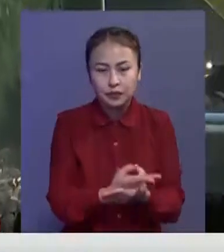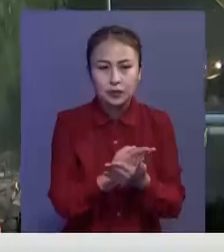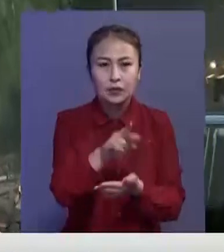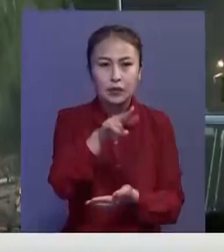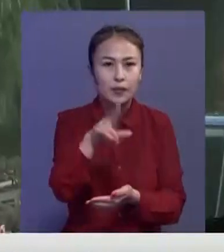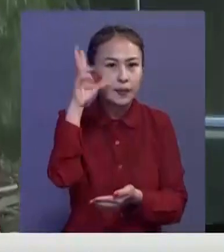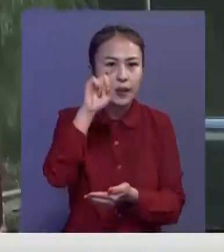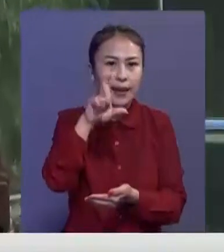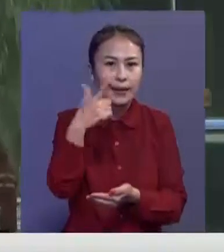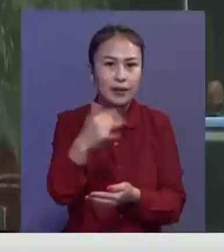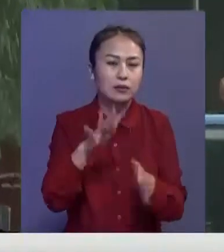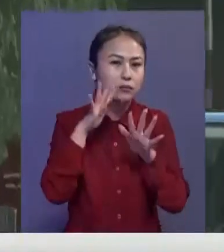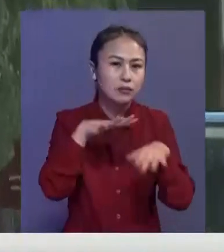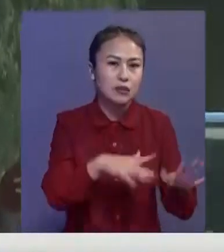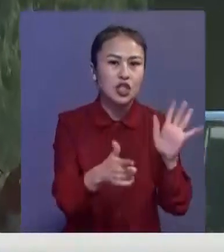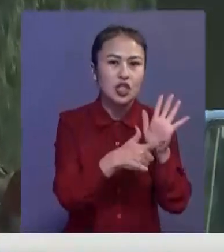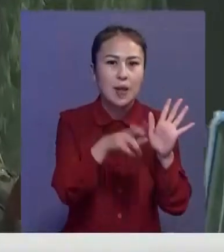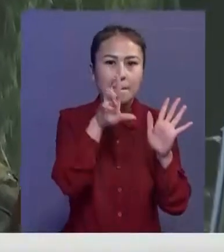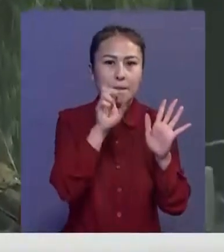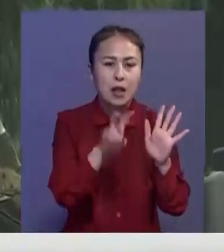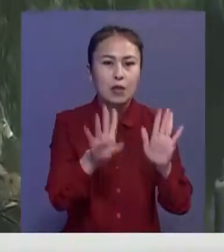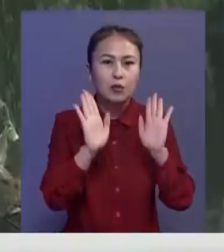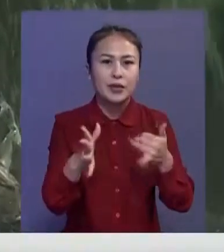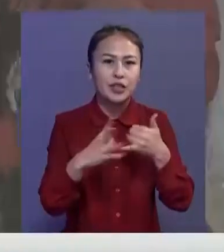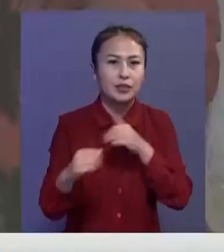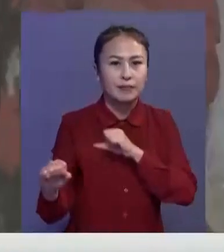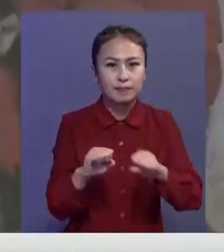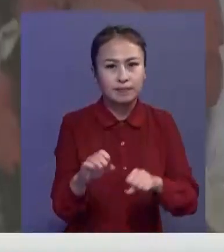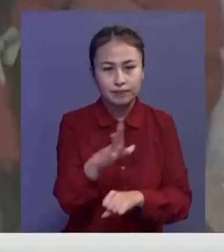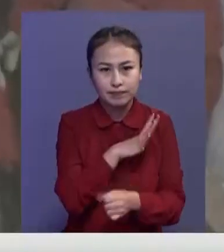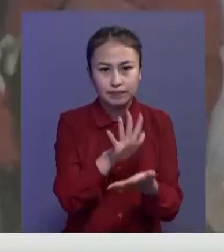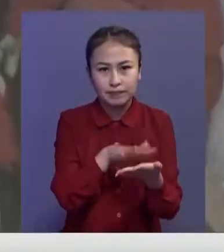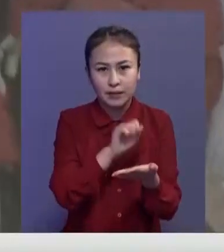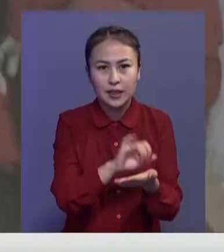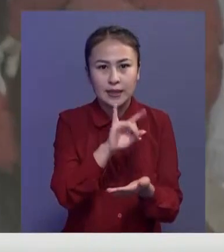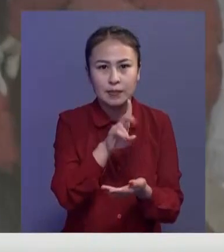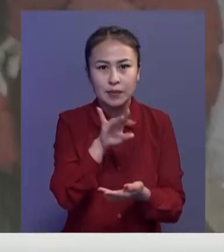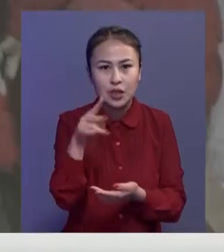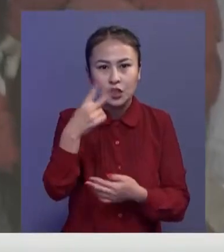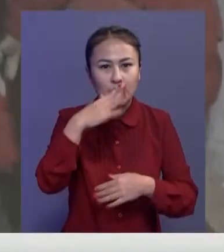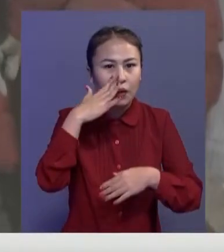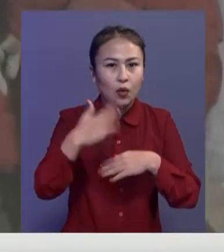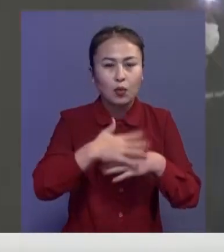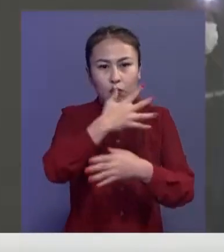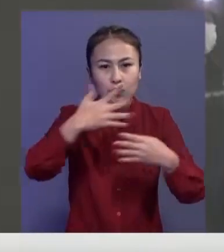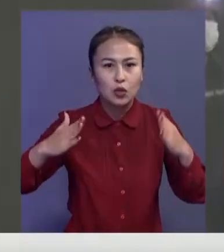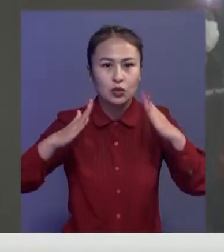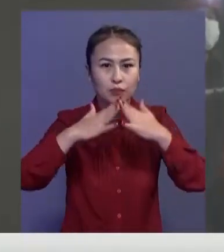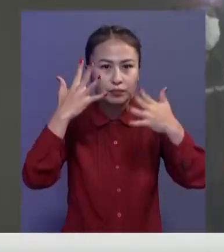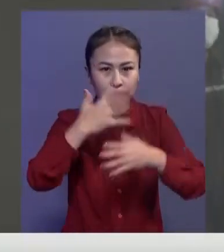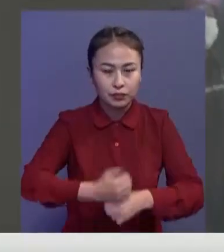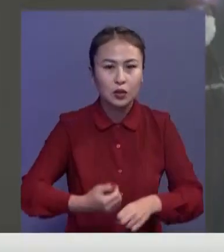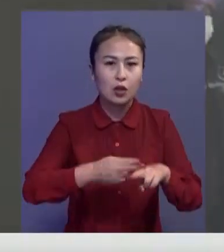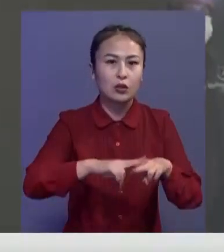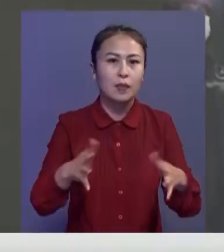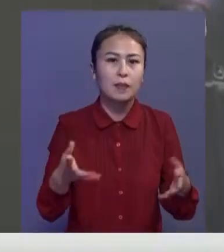күні Эгей теңізінде қуаты 7 балл болатын жер сілкінісі тіркелген еді. Салдарынан Измирде 20-ға жуық көп қабатты үй құлады. Қазір